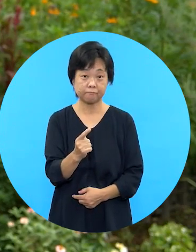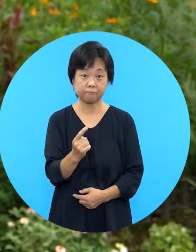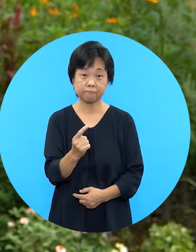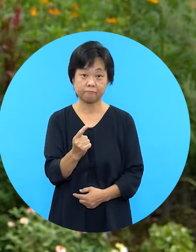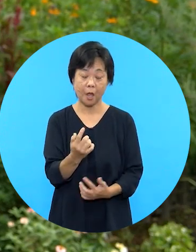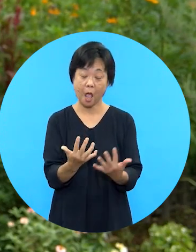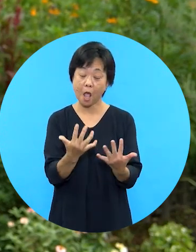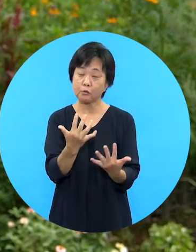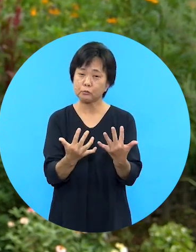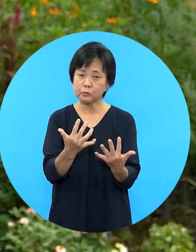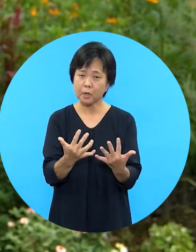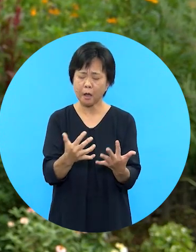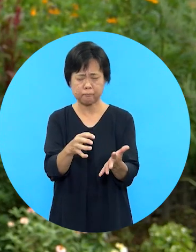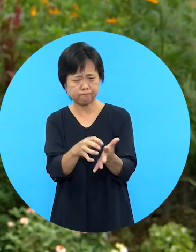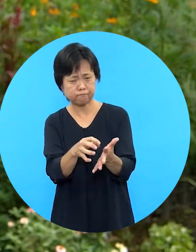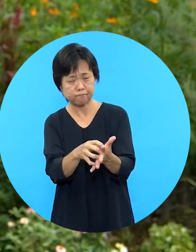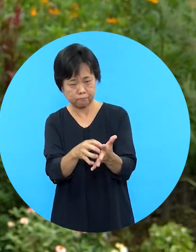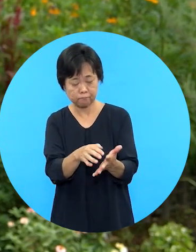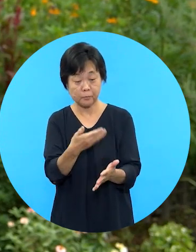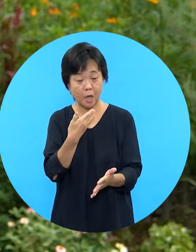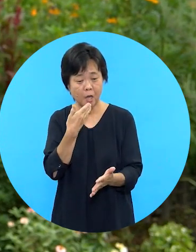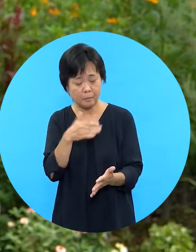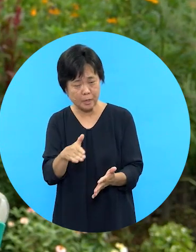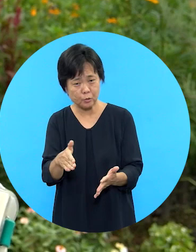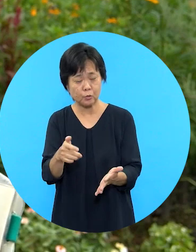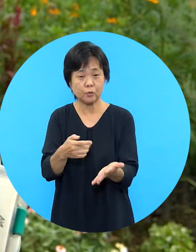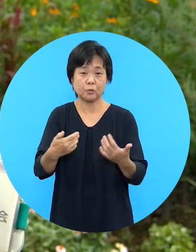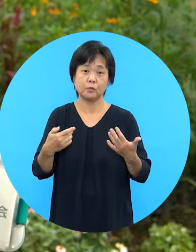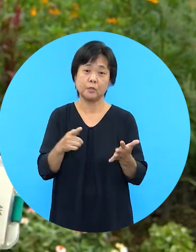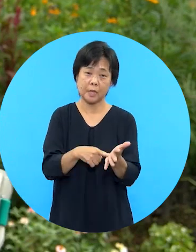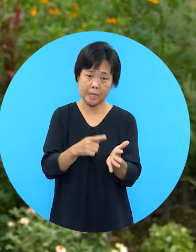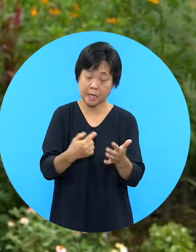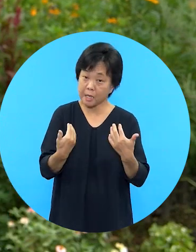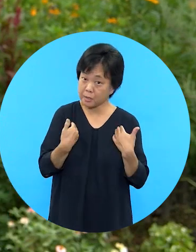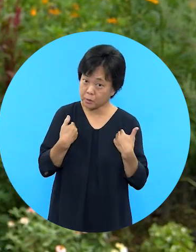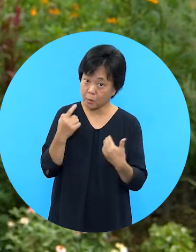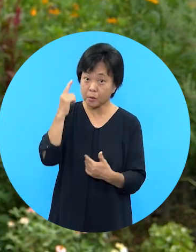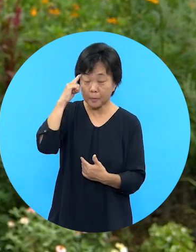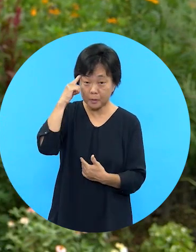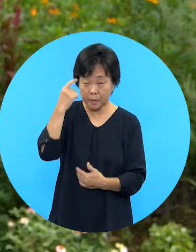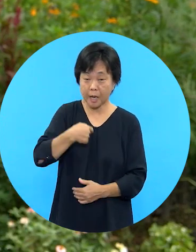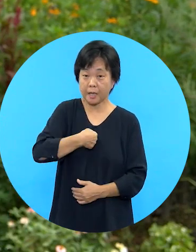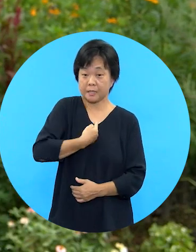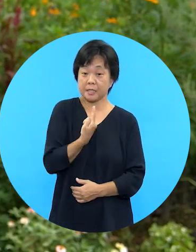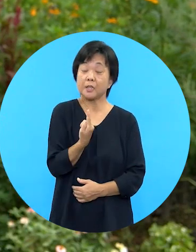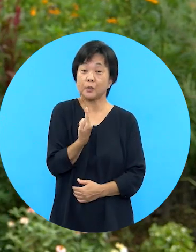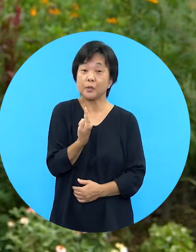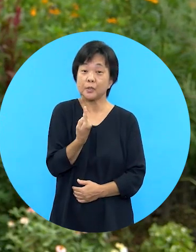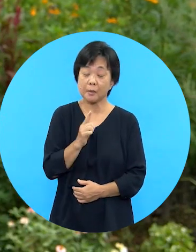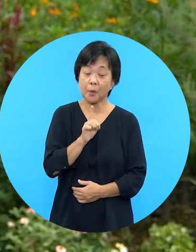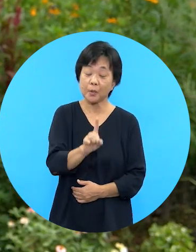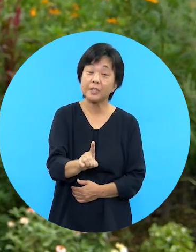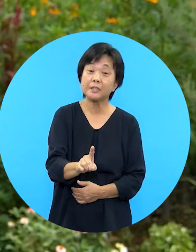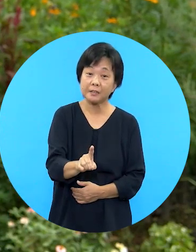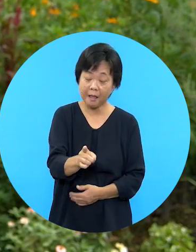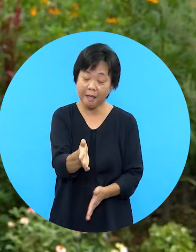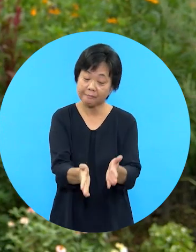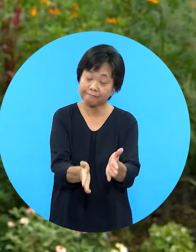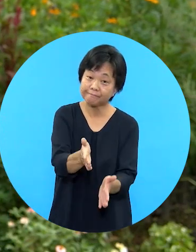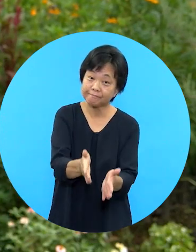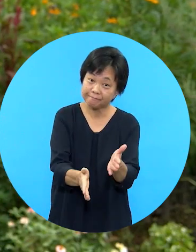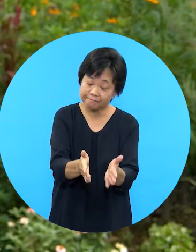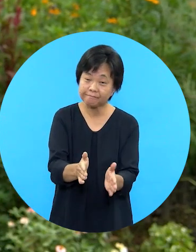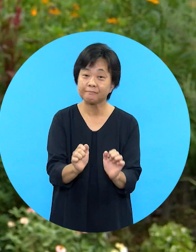とか、雨が降ってなくて水が欲しいだろうなという時に来て、自主的に水をやった